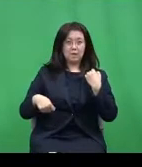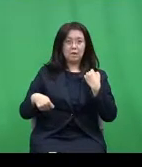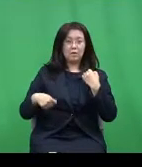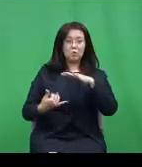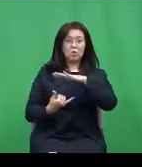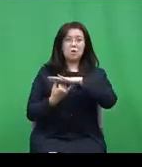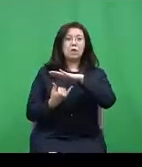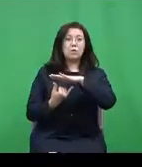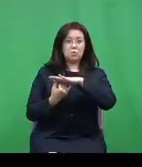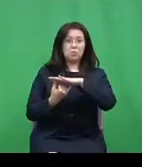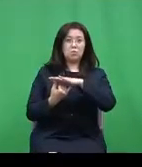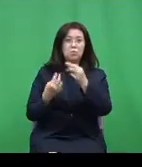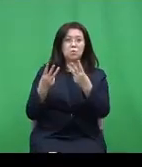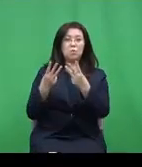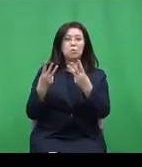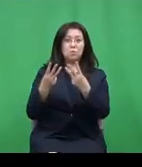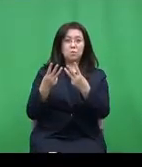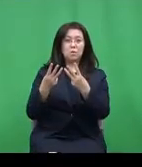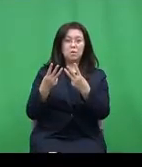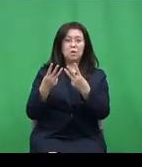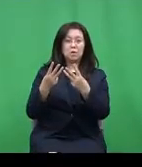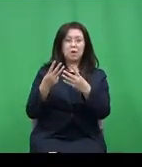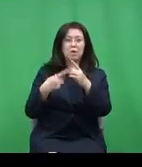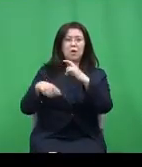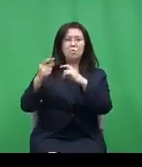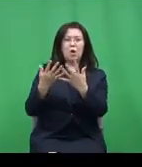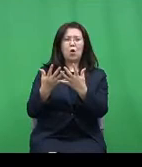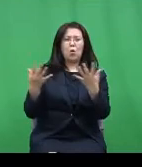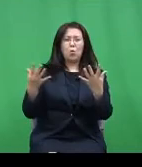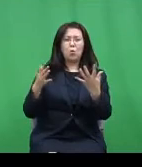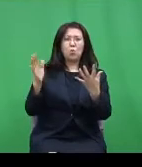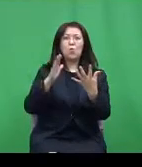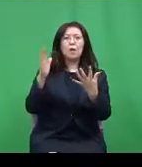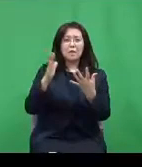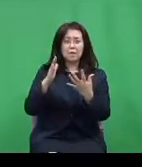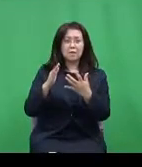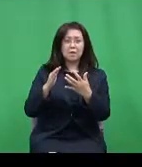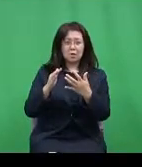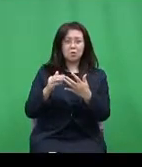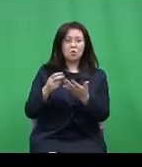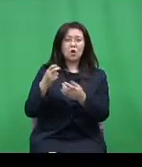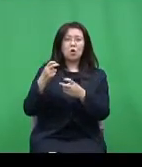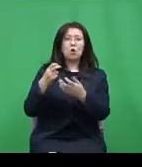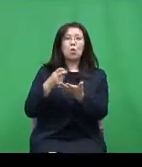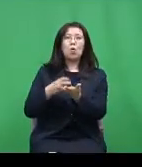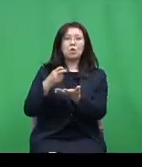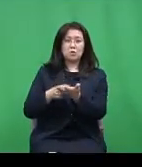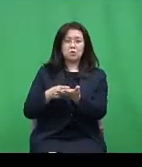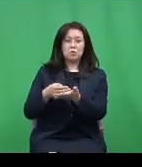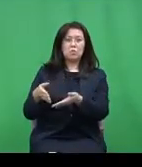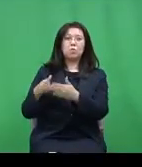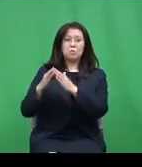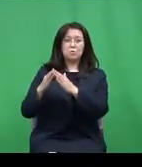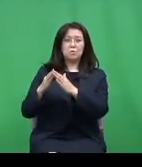まあ、大学生の定数がこれ以上増えないようにするという法律まで作っていただい